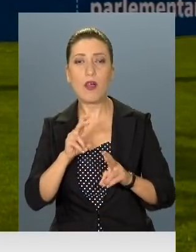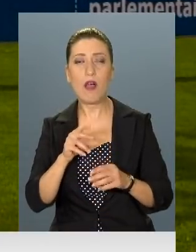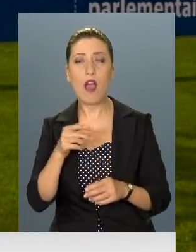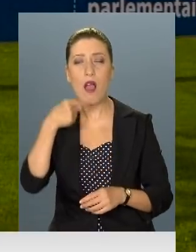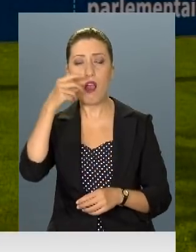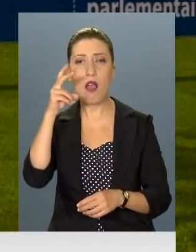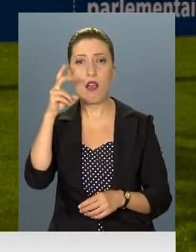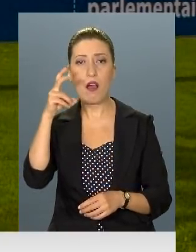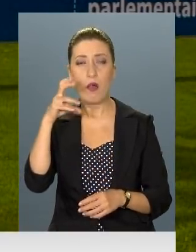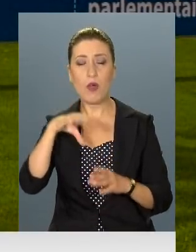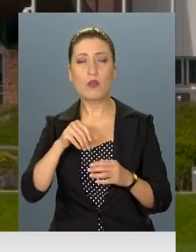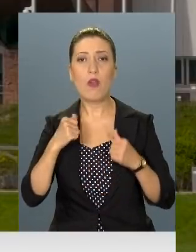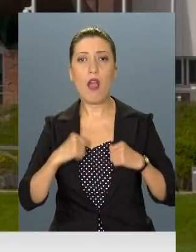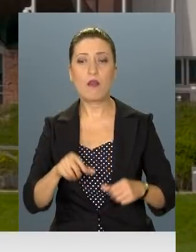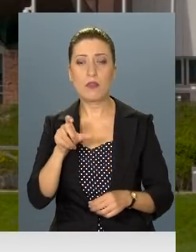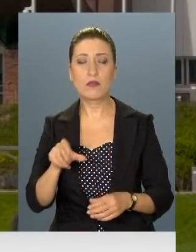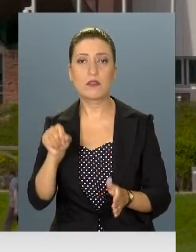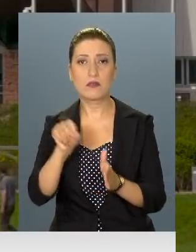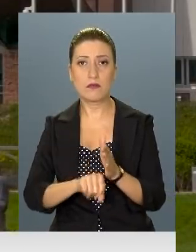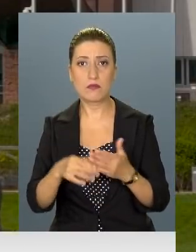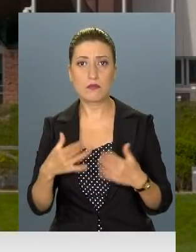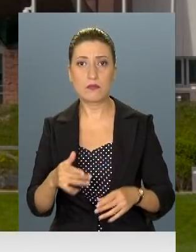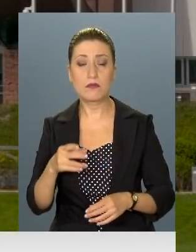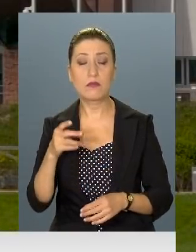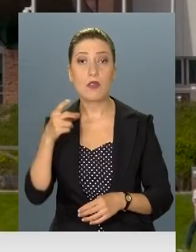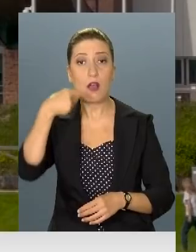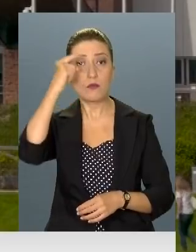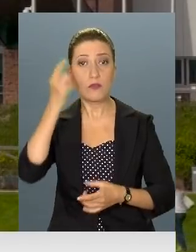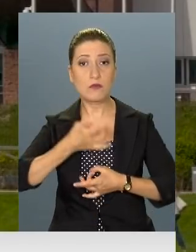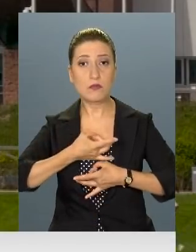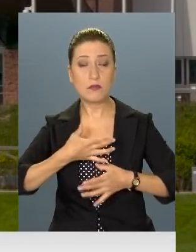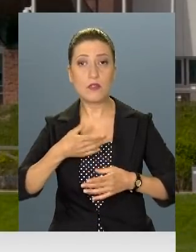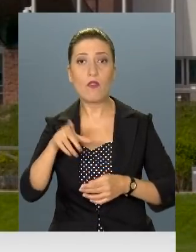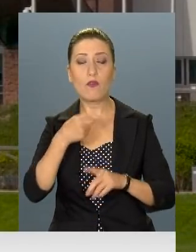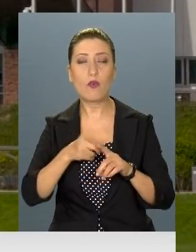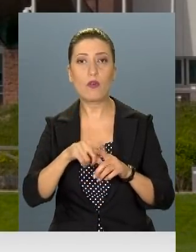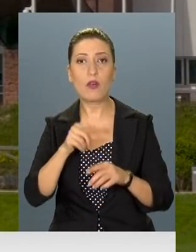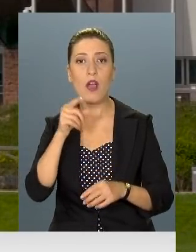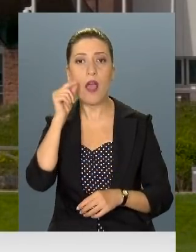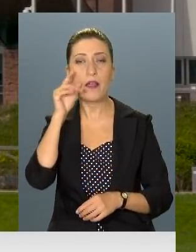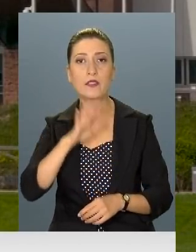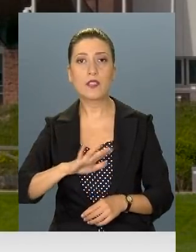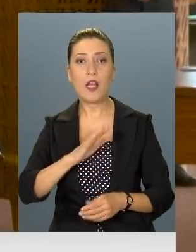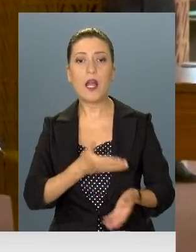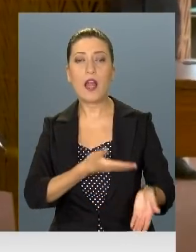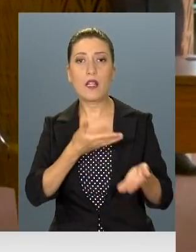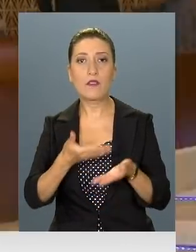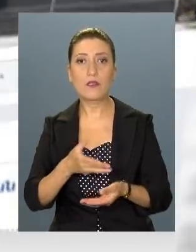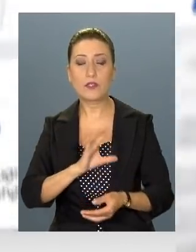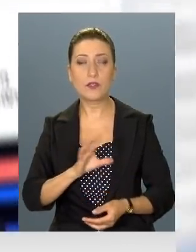են սպանել։ Հայաստանի պատվիրակությանը բարկացրել է նաև այն, որ այդ միջոցառմանը հայկական կողմը հրավիրված չի